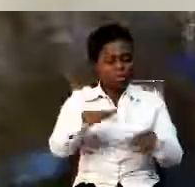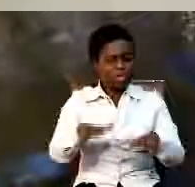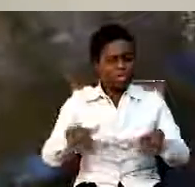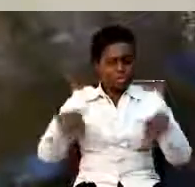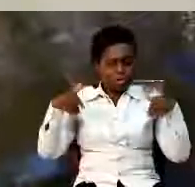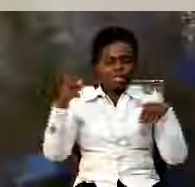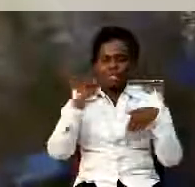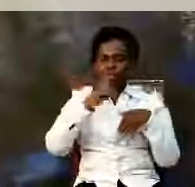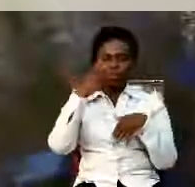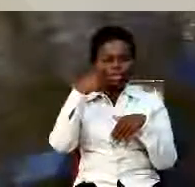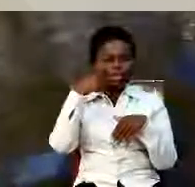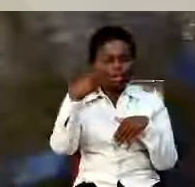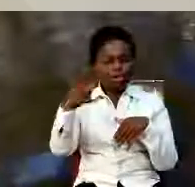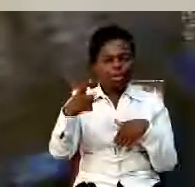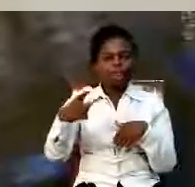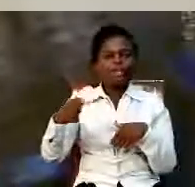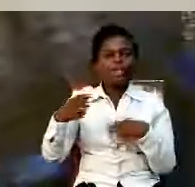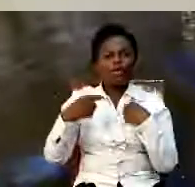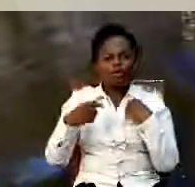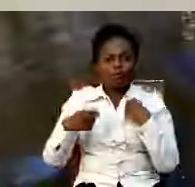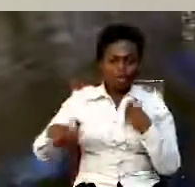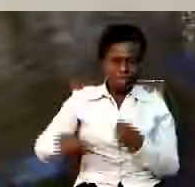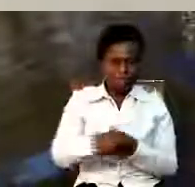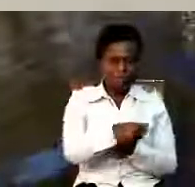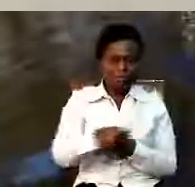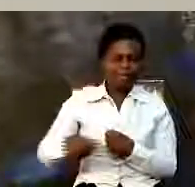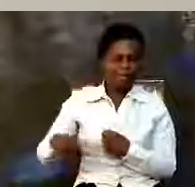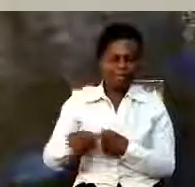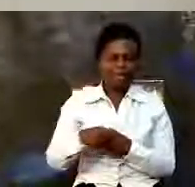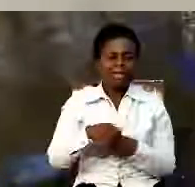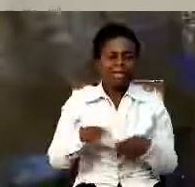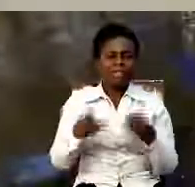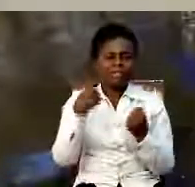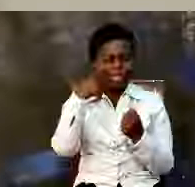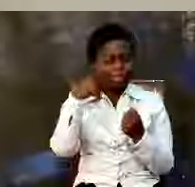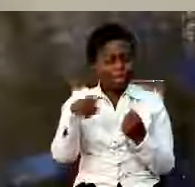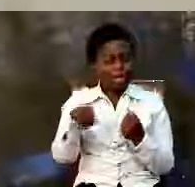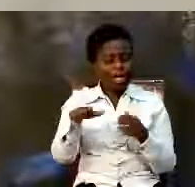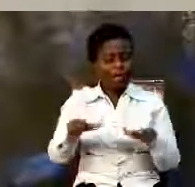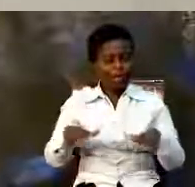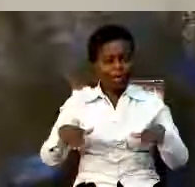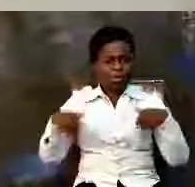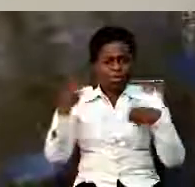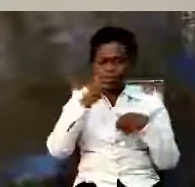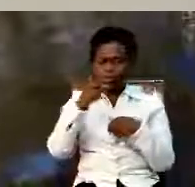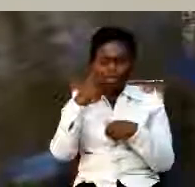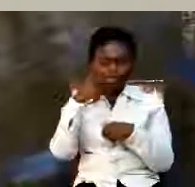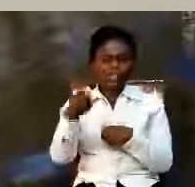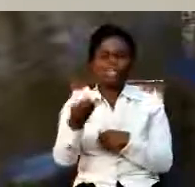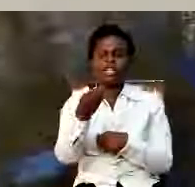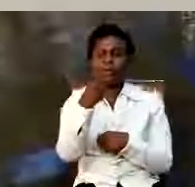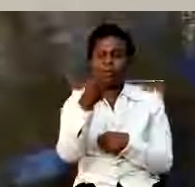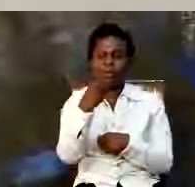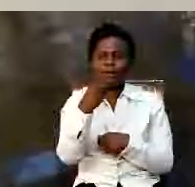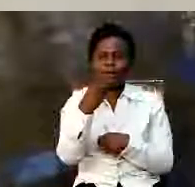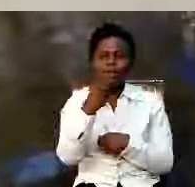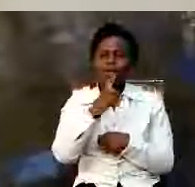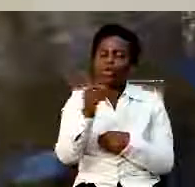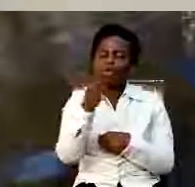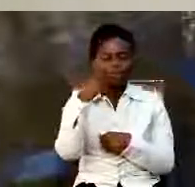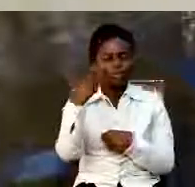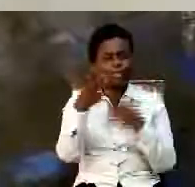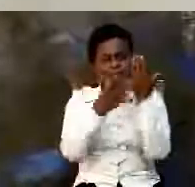usione zile nguo zilizonyoshwa? Inawezekanaje ukaona hayo makochi usione kile chakula? Usione ule